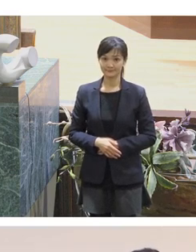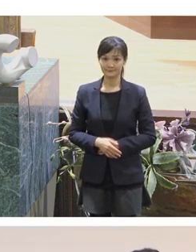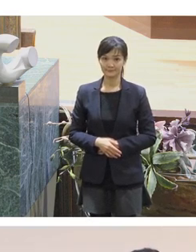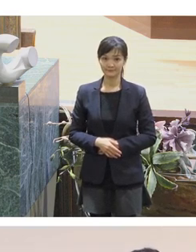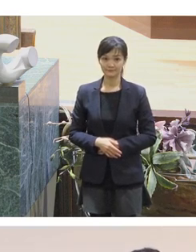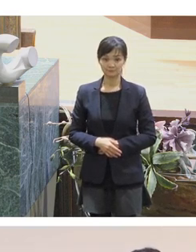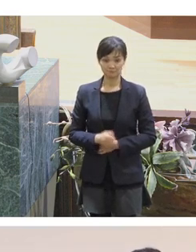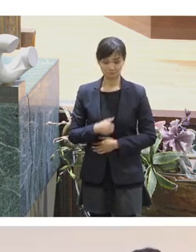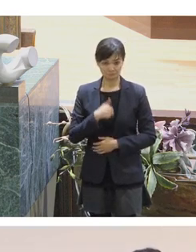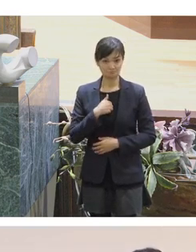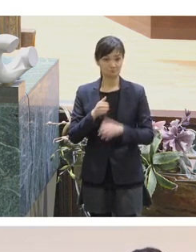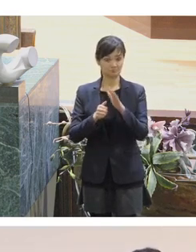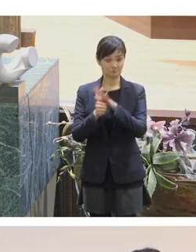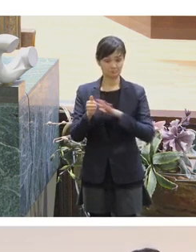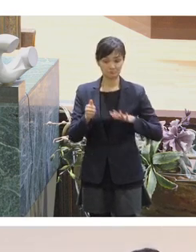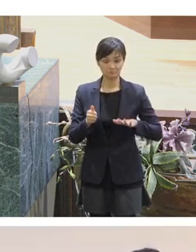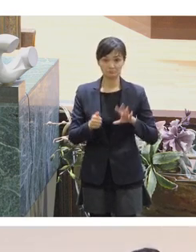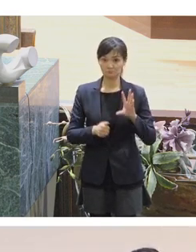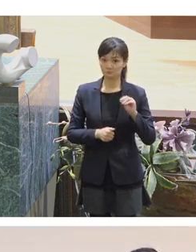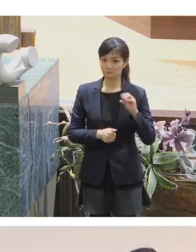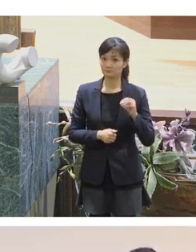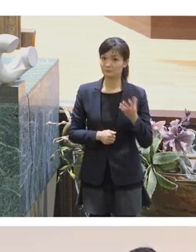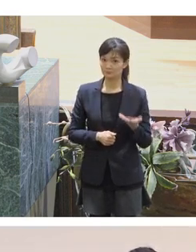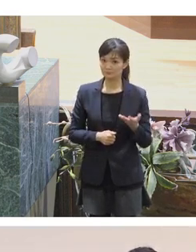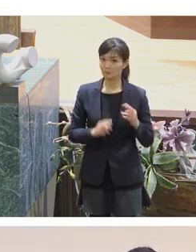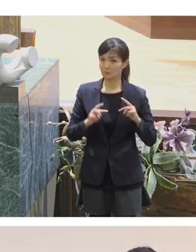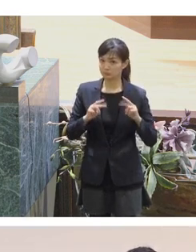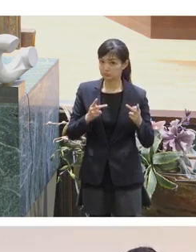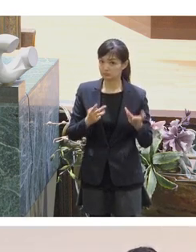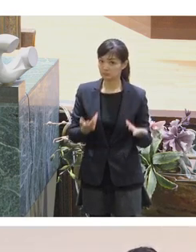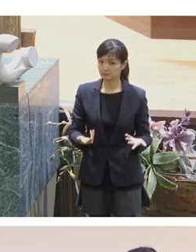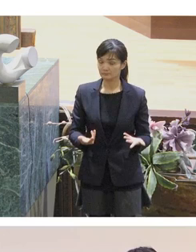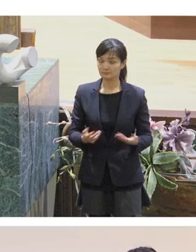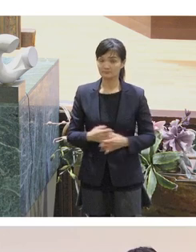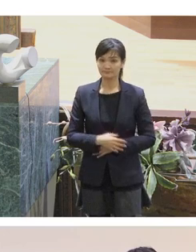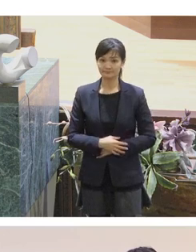是不是真的带来一些改变？其实